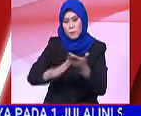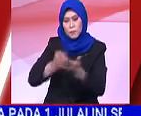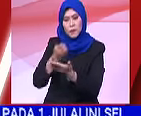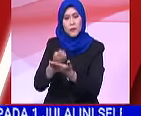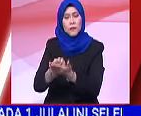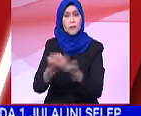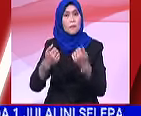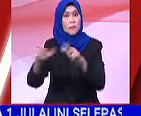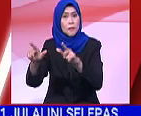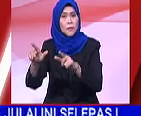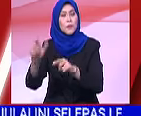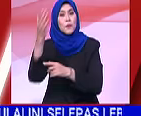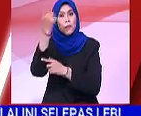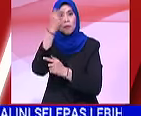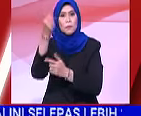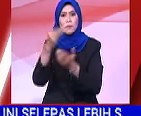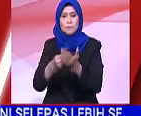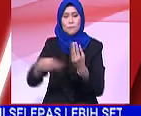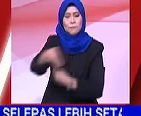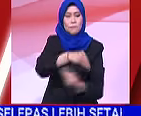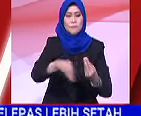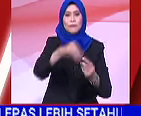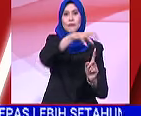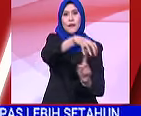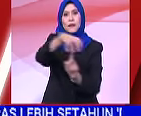yang dibenarkan bagi menjana pendapatan seperti